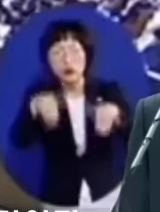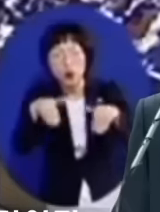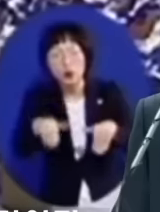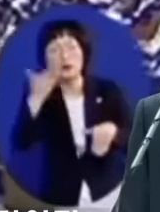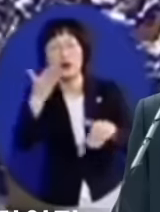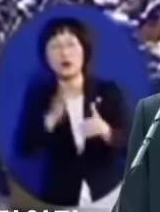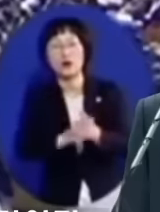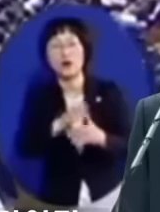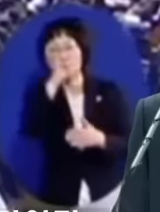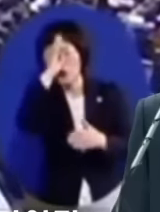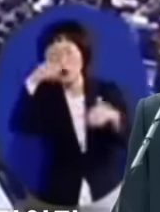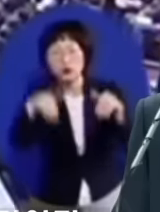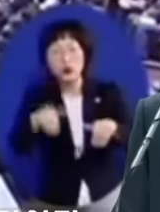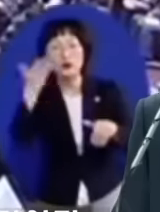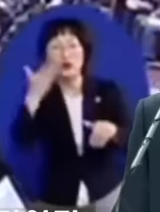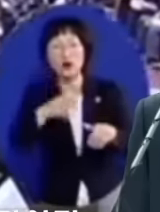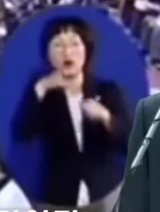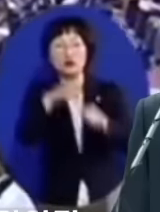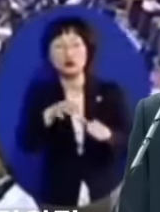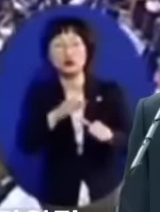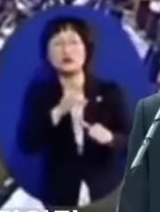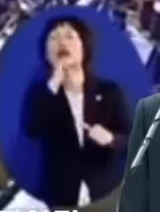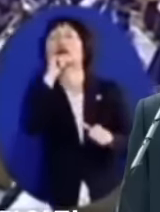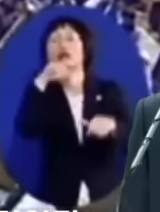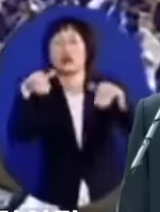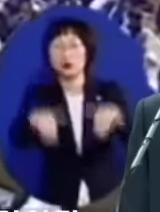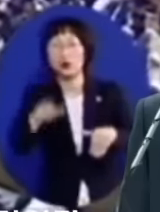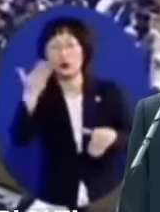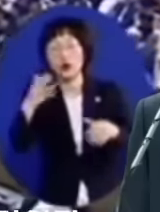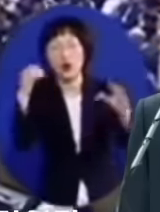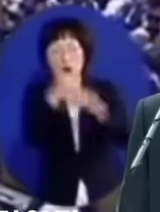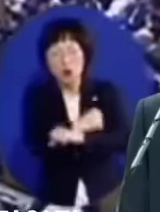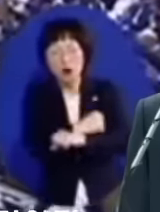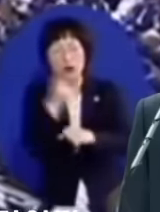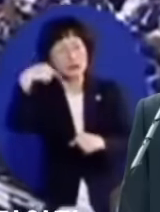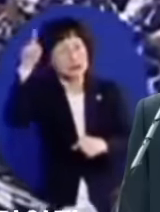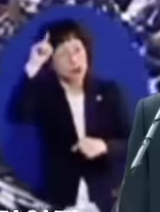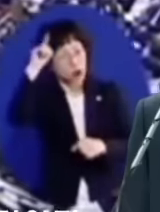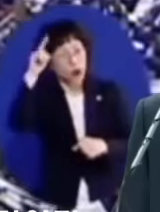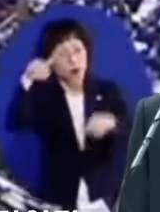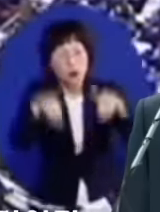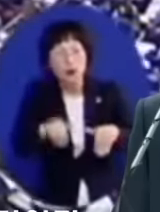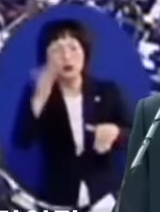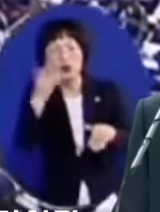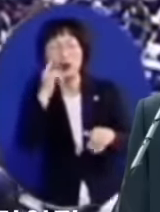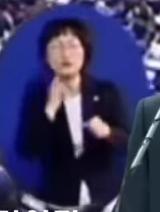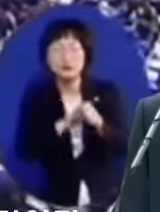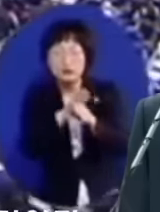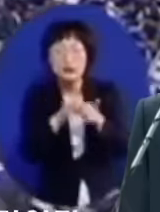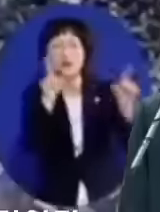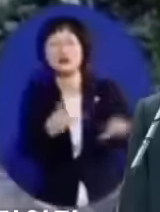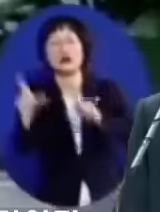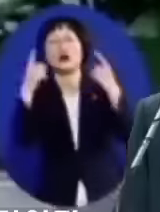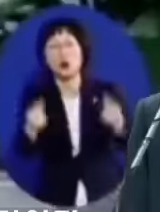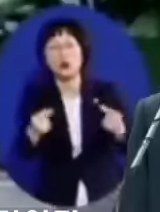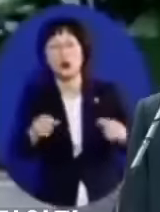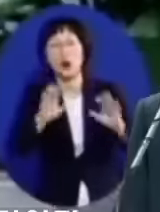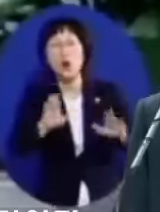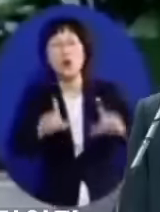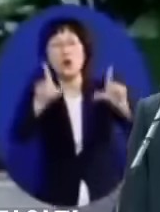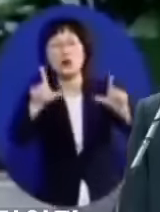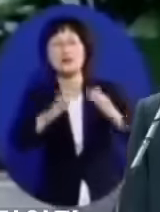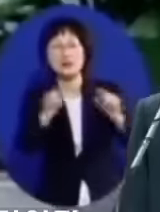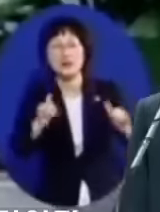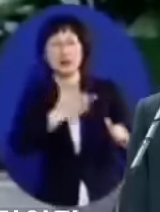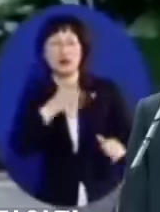질병의 노예가 되고 저주와 가난의 노예가 되고 멸망과 지옥의 노예가 되어서 비참하게 삽니다. 오늘 사람들은 나는 부자라